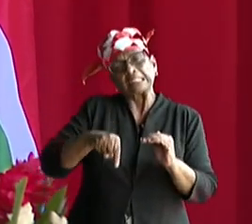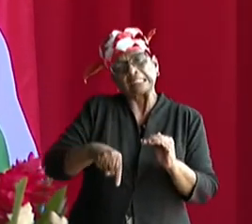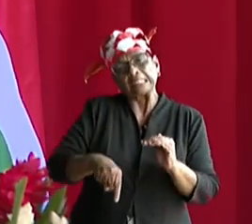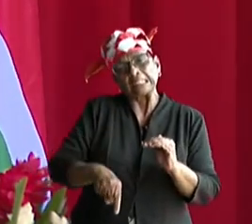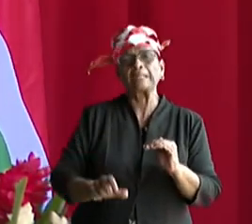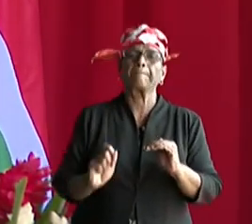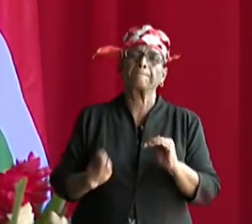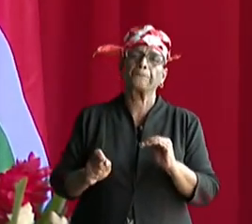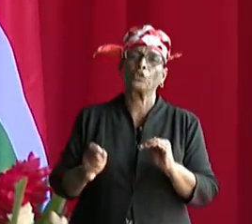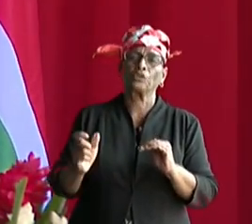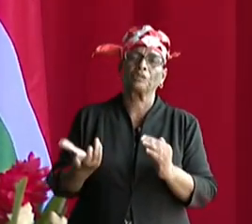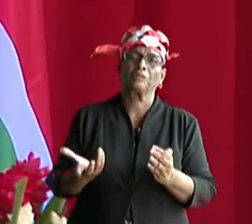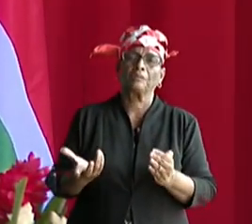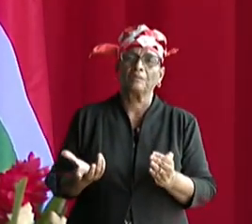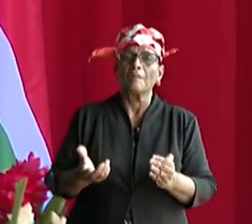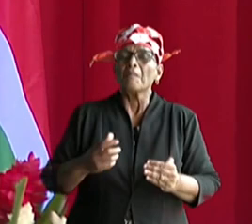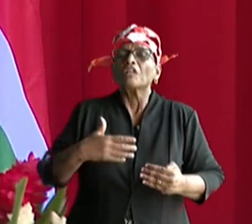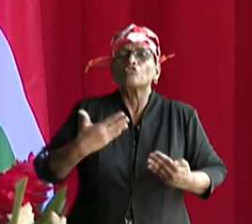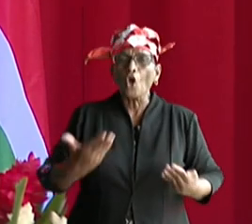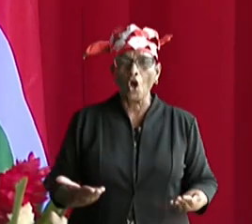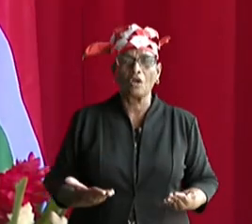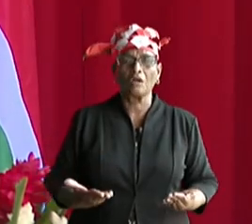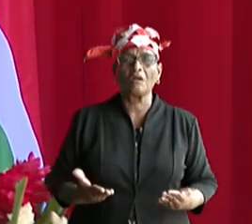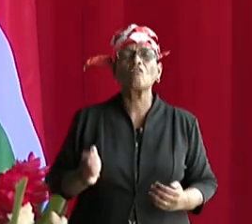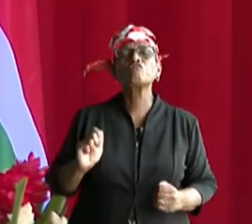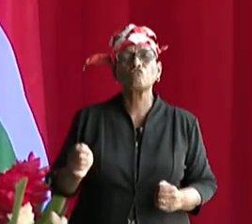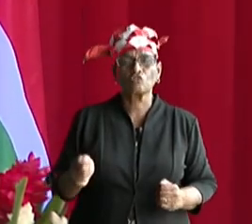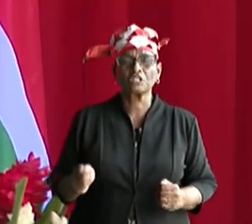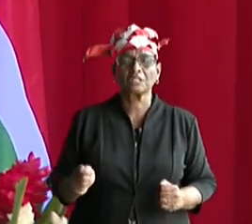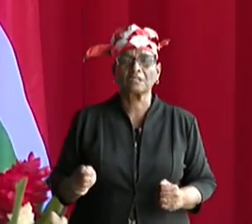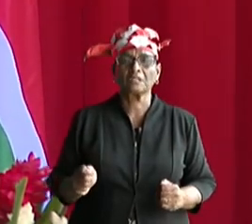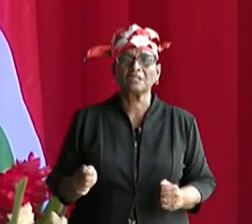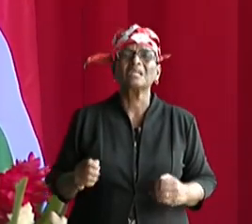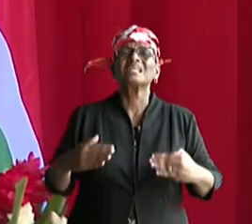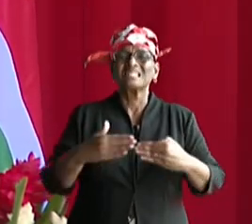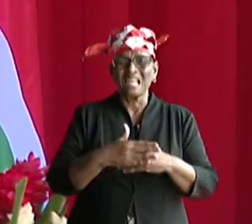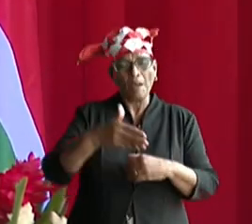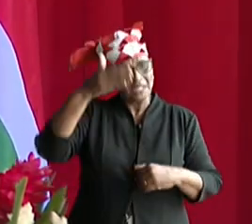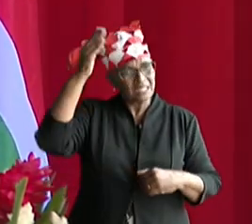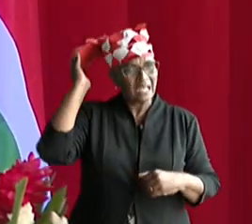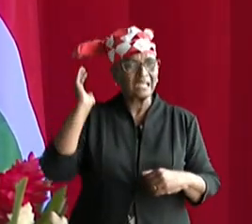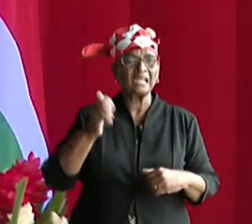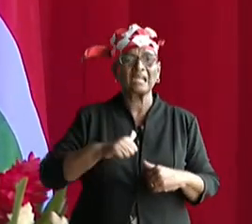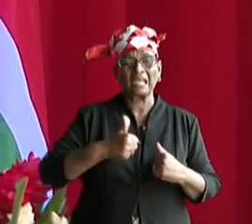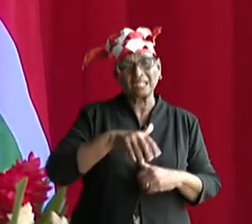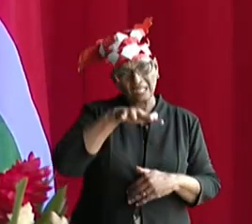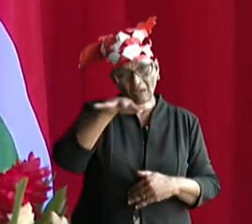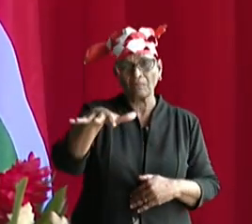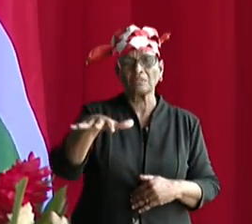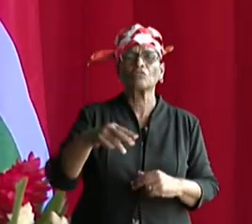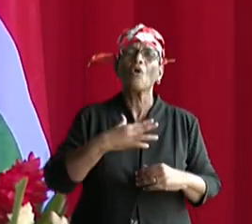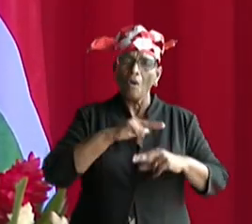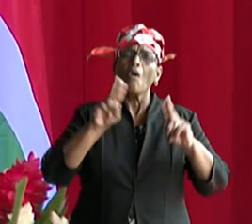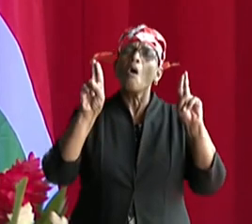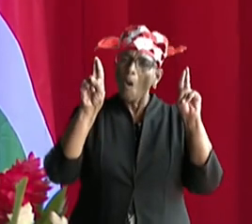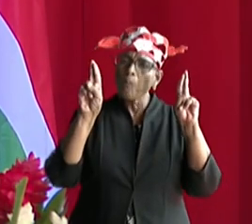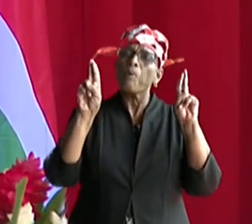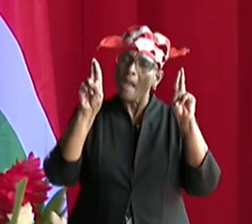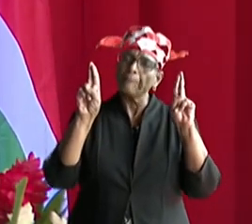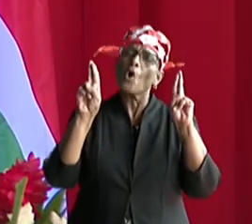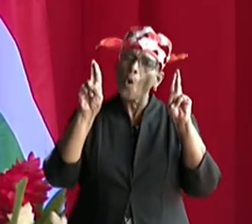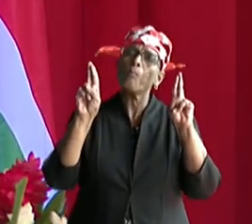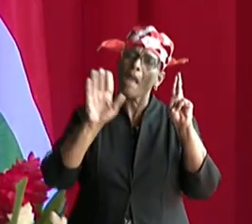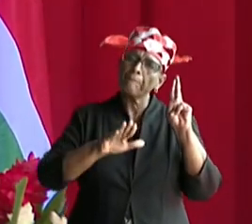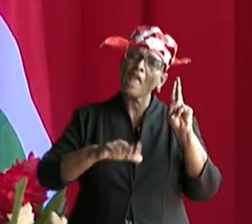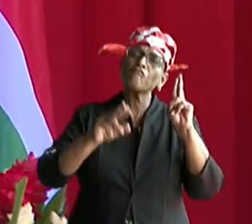bereikt. En toch, meneer de voorzitter, dames en heren, geachte aanwezigen, is er hoop. Niet